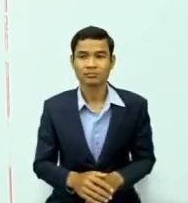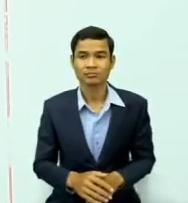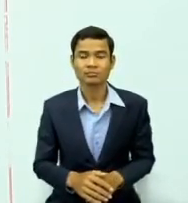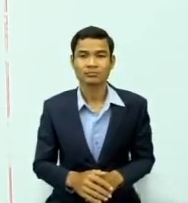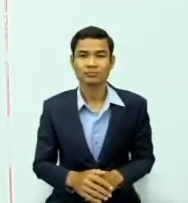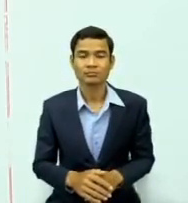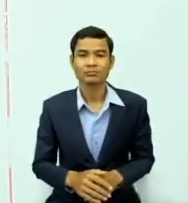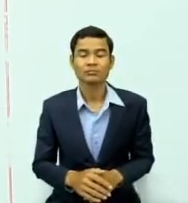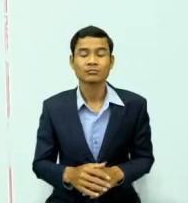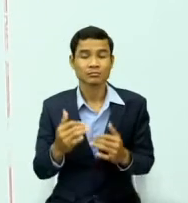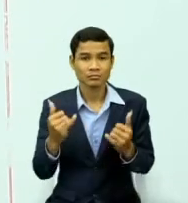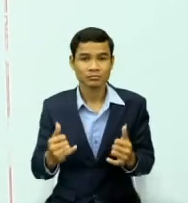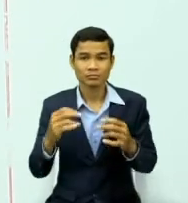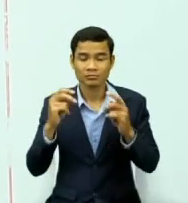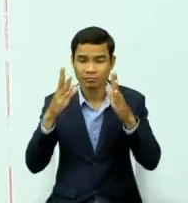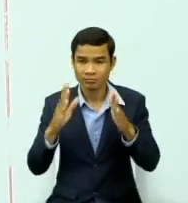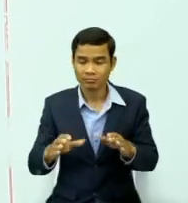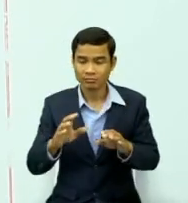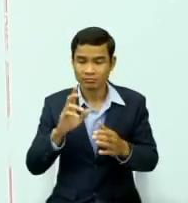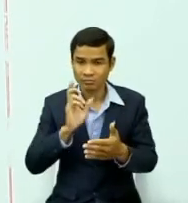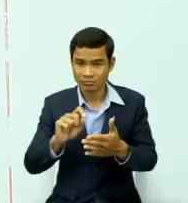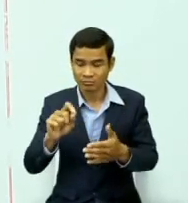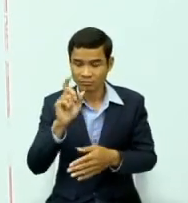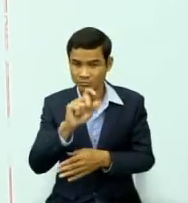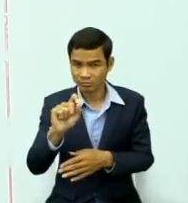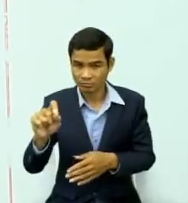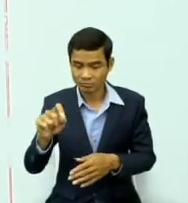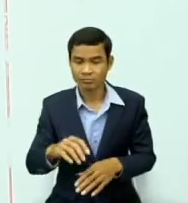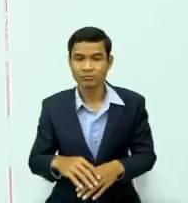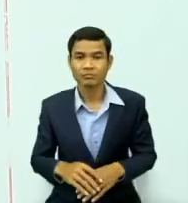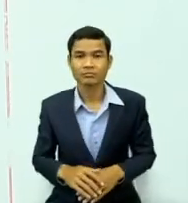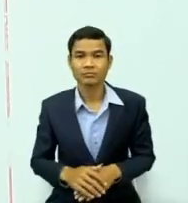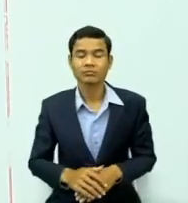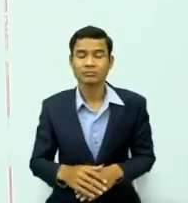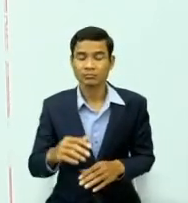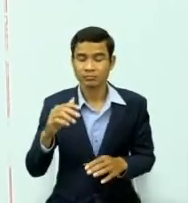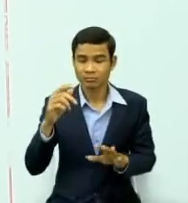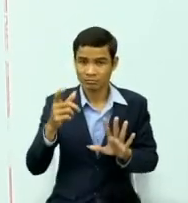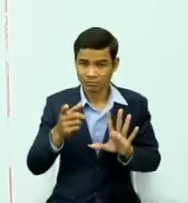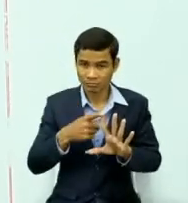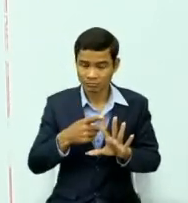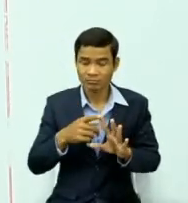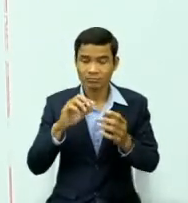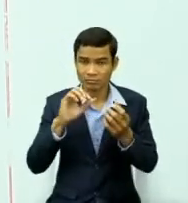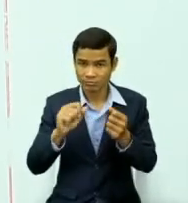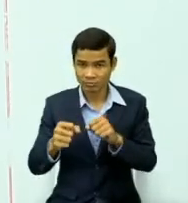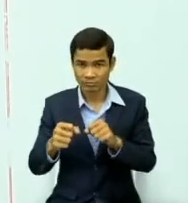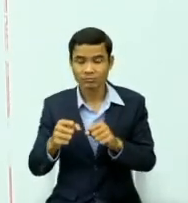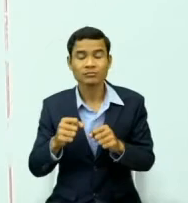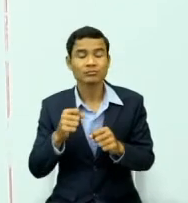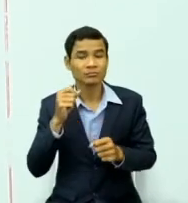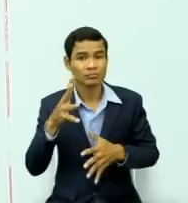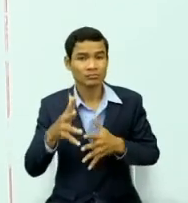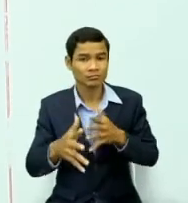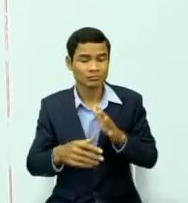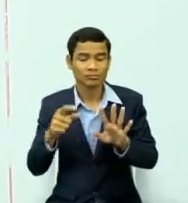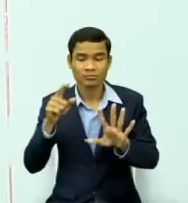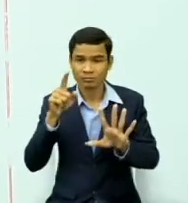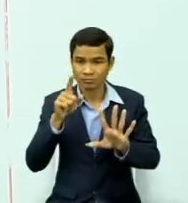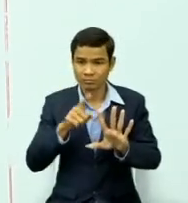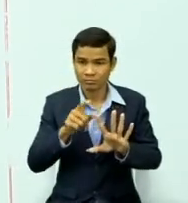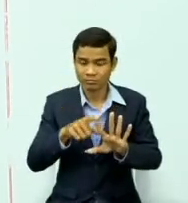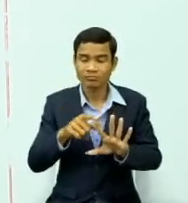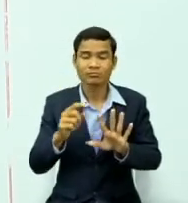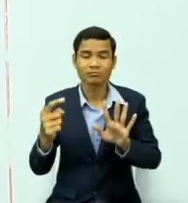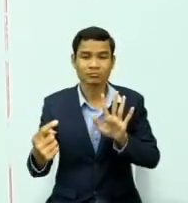chà anh lấy nè cơ sơ xế chà sạ ấy hỏi bắt đầu pi sẽ nhà mũ sẽ cái toán từ chỉ bóc